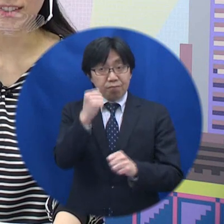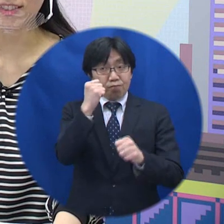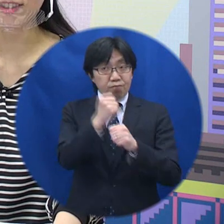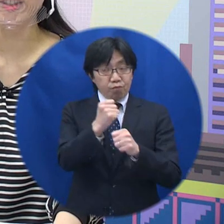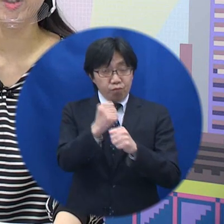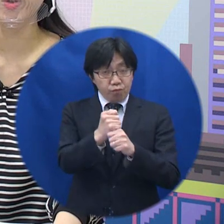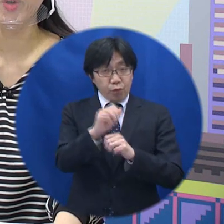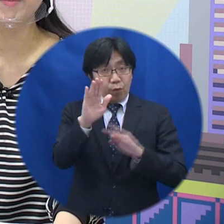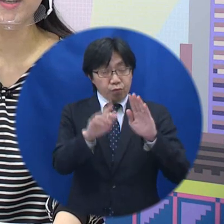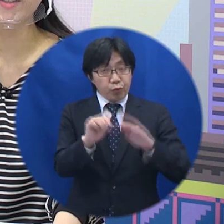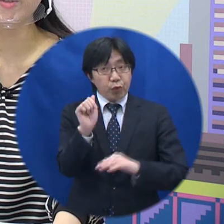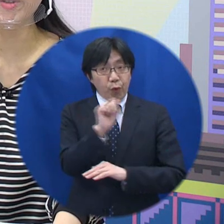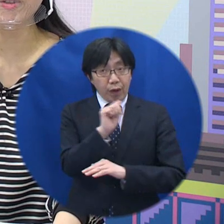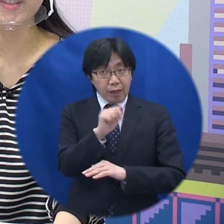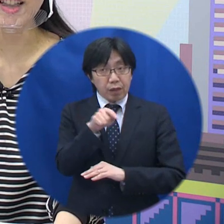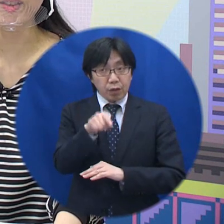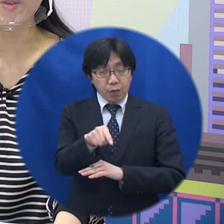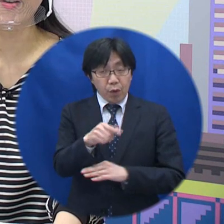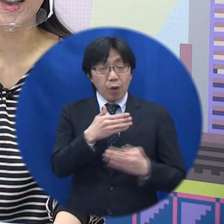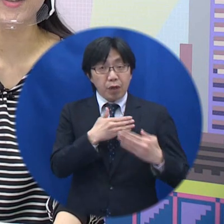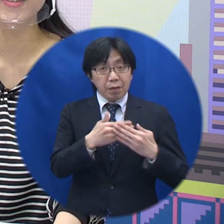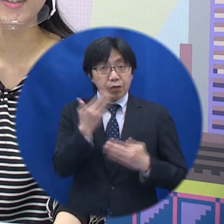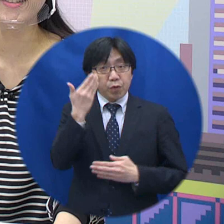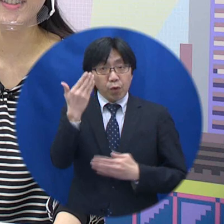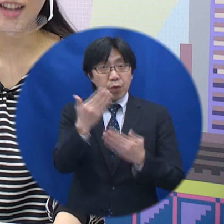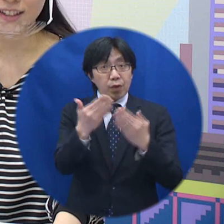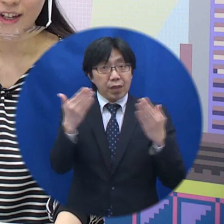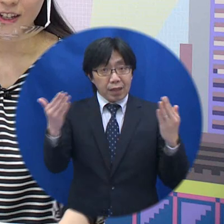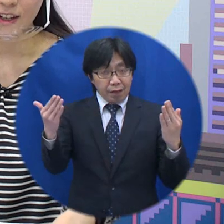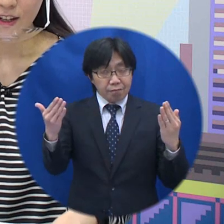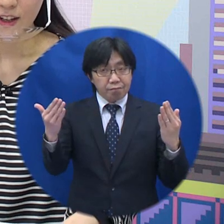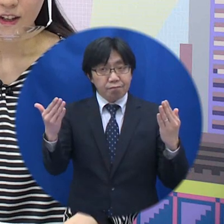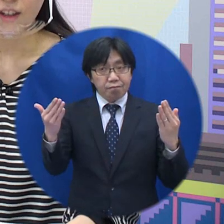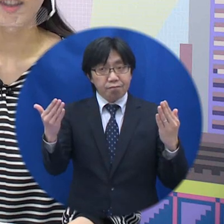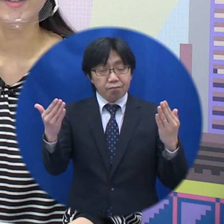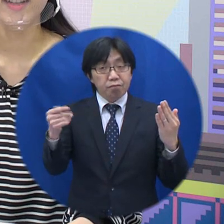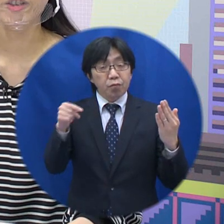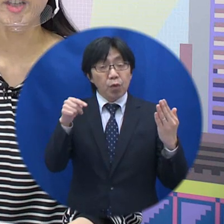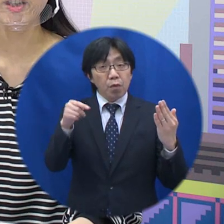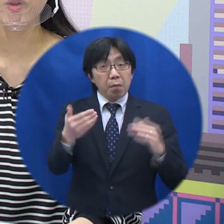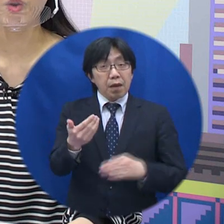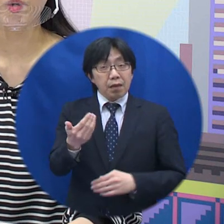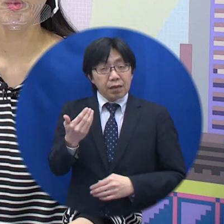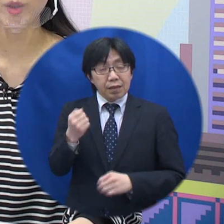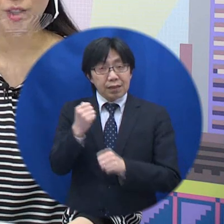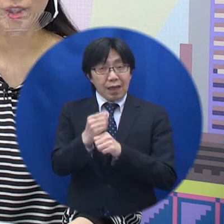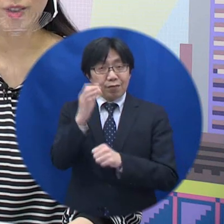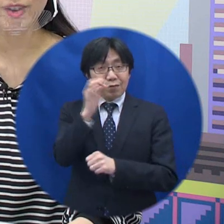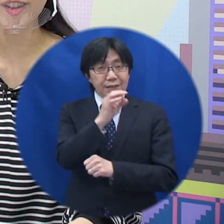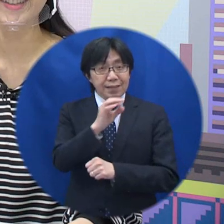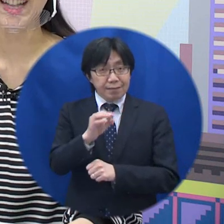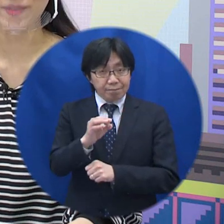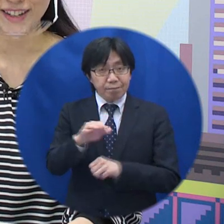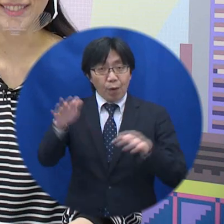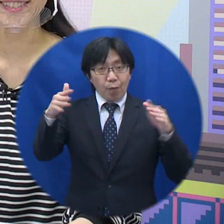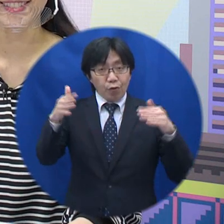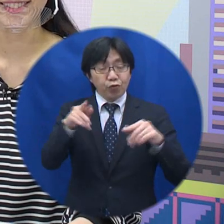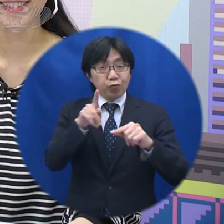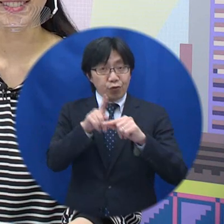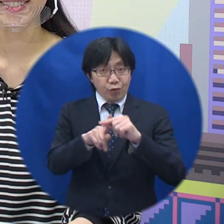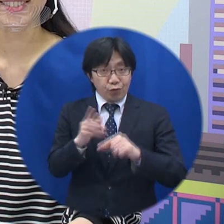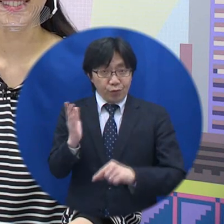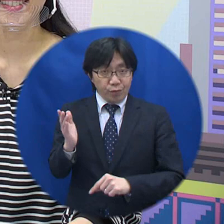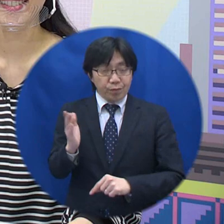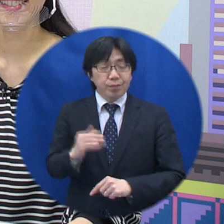動を紹介するときめき創造展を開催するにあたり、作品の募集を行います